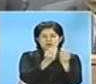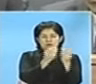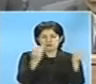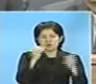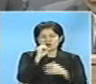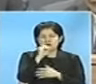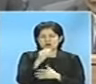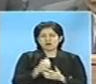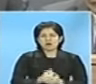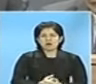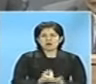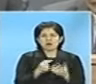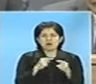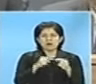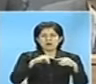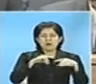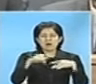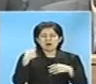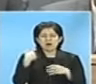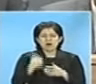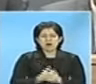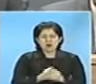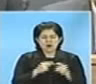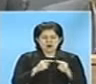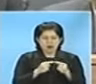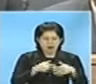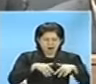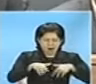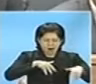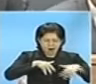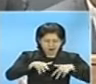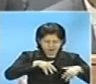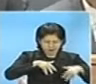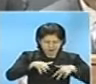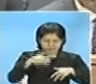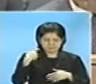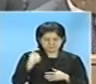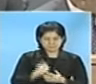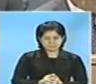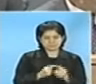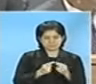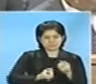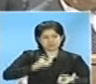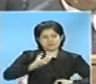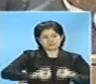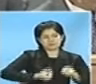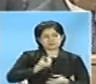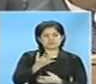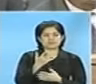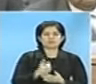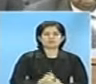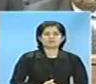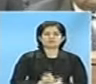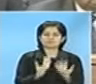าดความเชื่อมโยงกับอำนาจของประชาชนในองค์กรอิสระเช่นศา